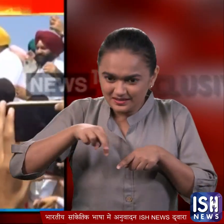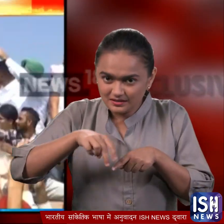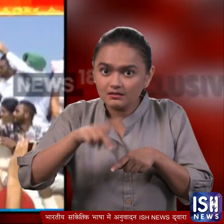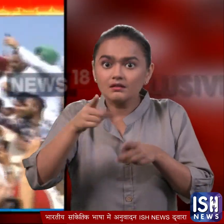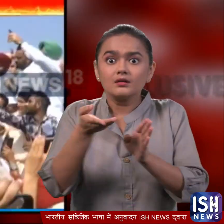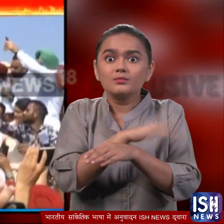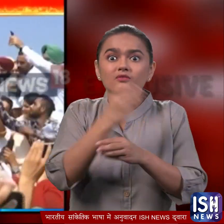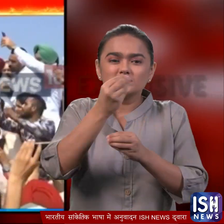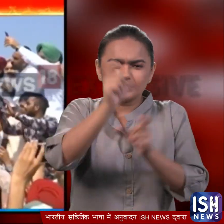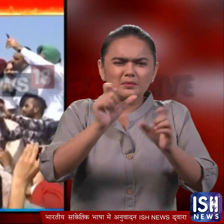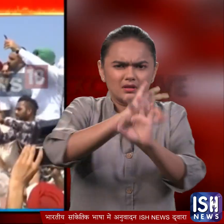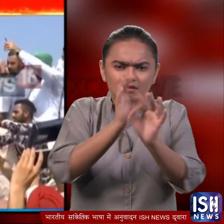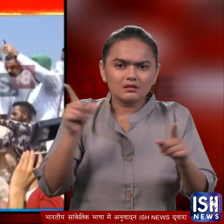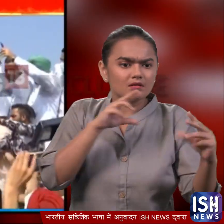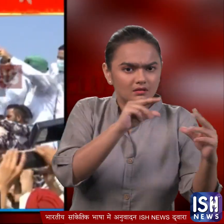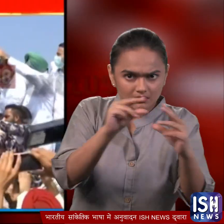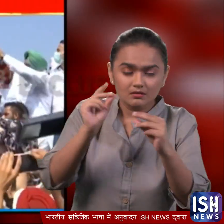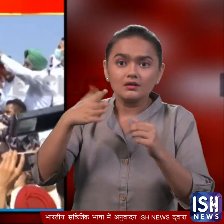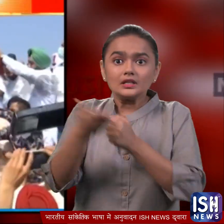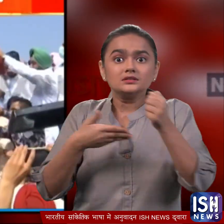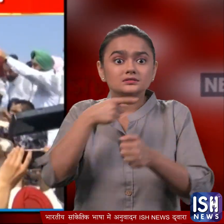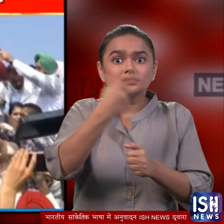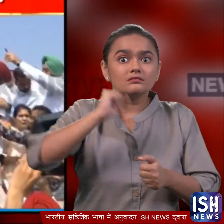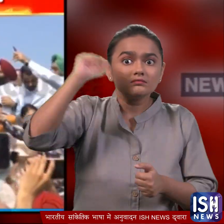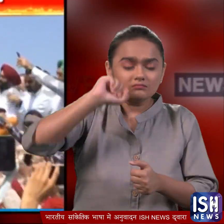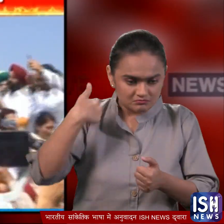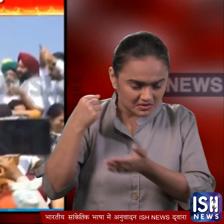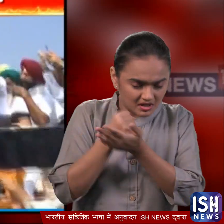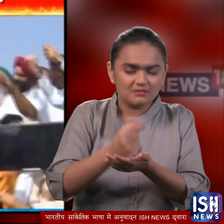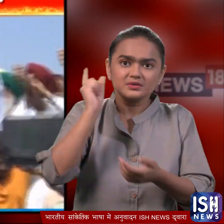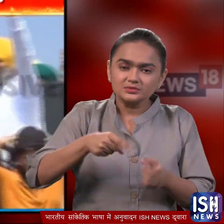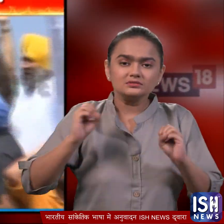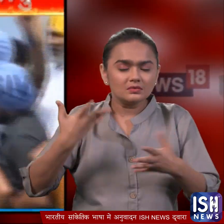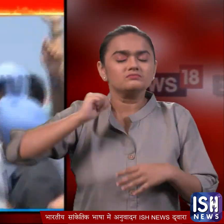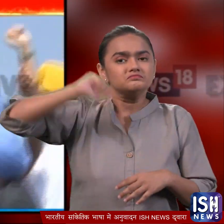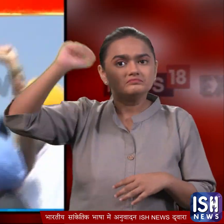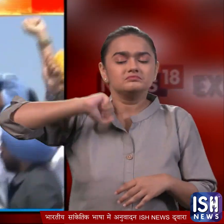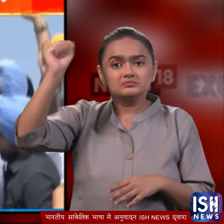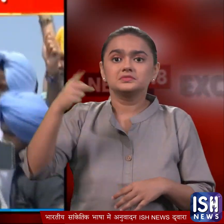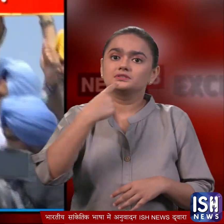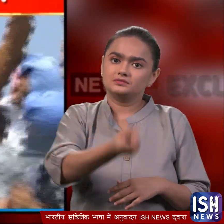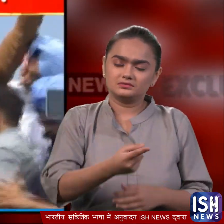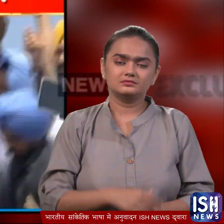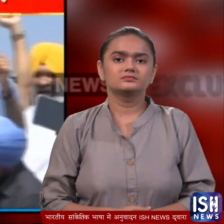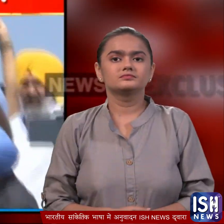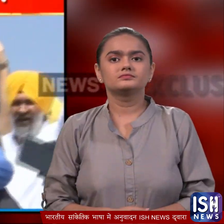उन्होंने वहां मौजूद कार्यकर्ताओं से बात की और किसानों के हक की लड़ाई लड़ने का दम भरते हुए नारे लगवाए।